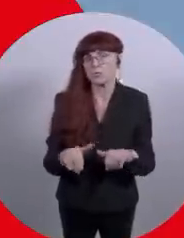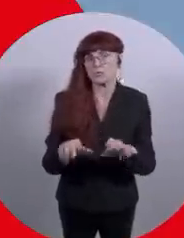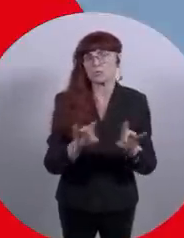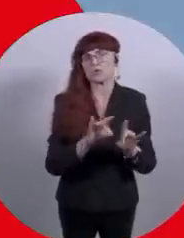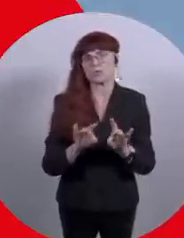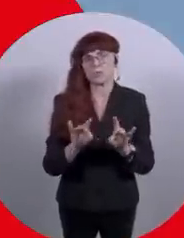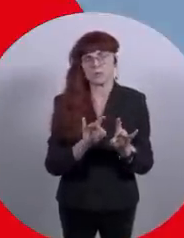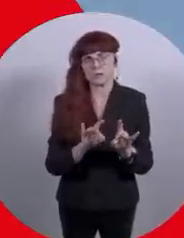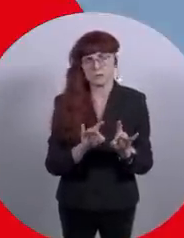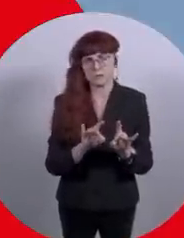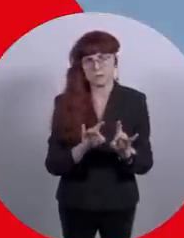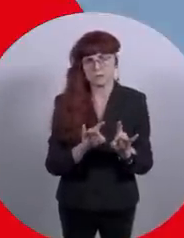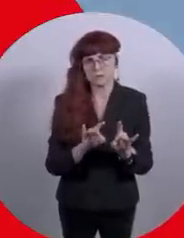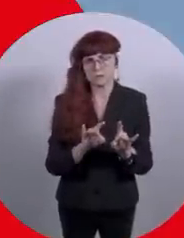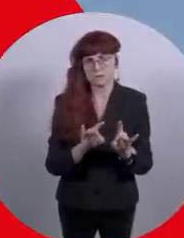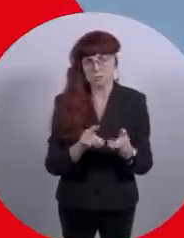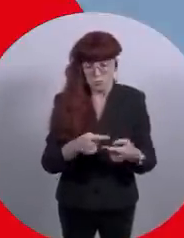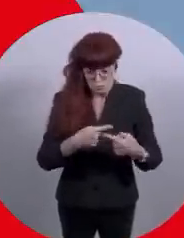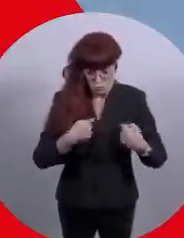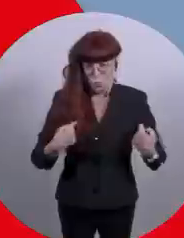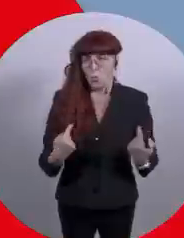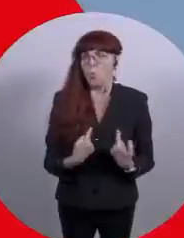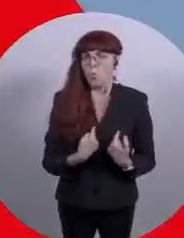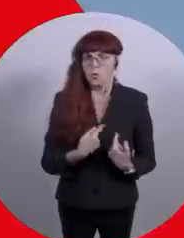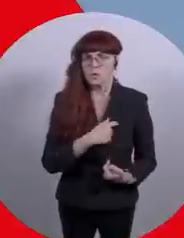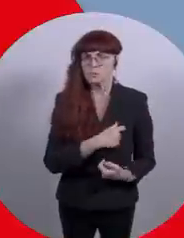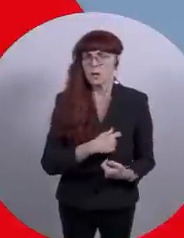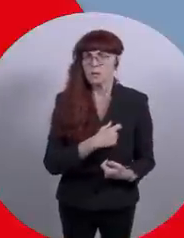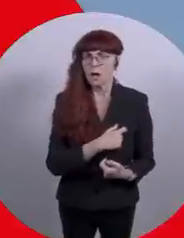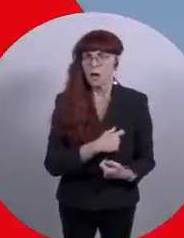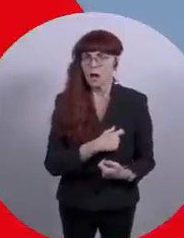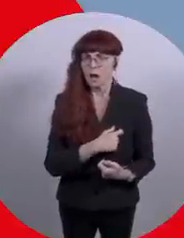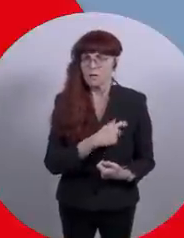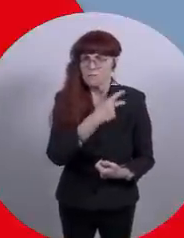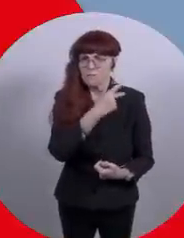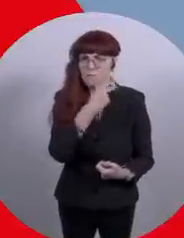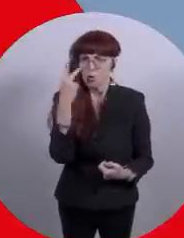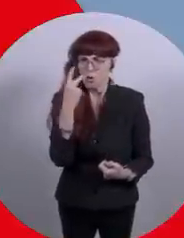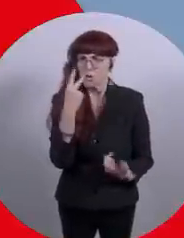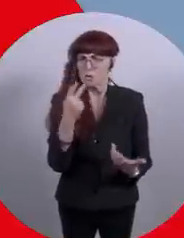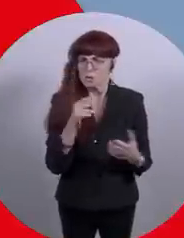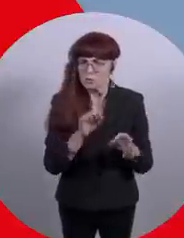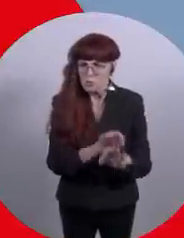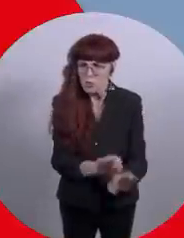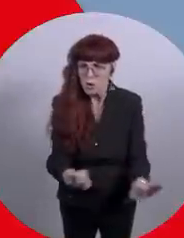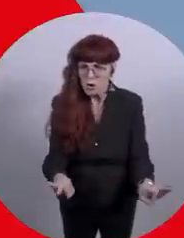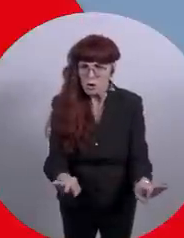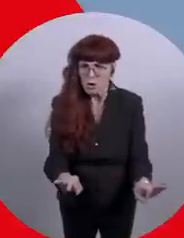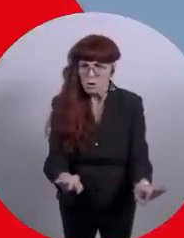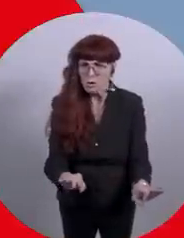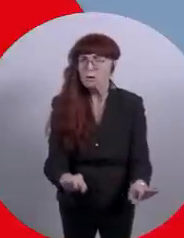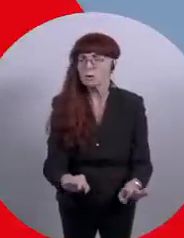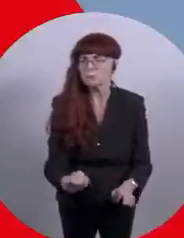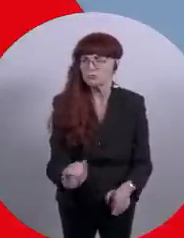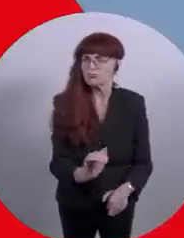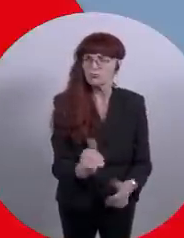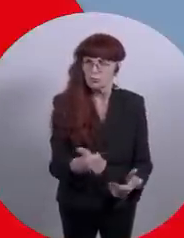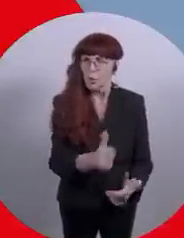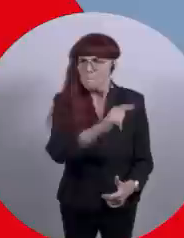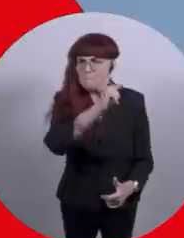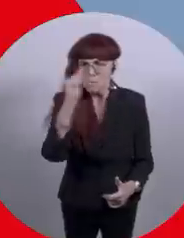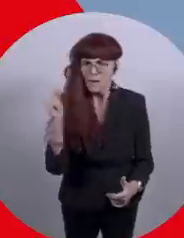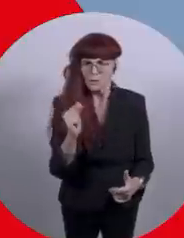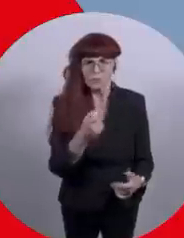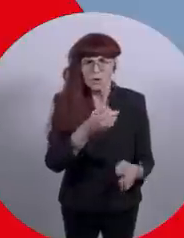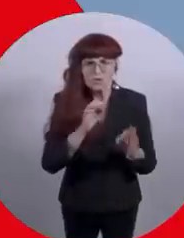wo von uns als Partei des Volkes als Partei des kleinen Mannes der kleinen Frau erwartet wird